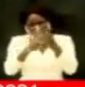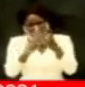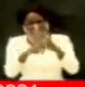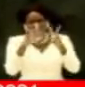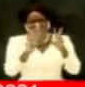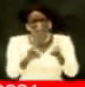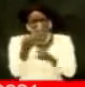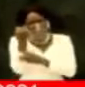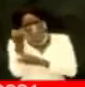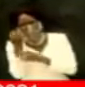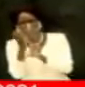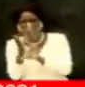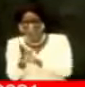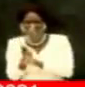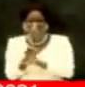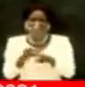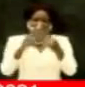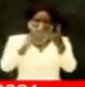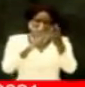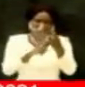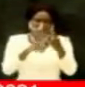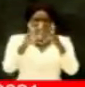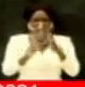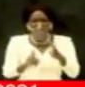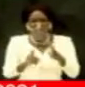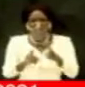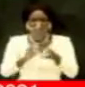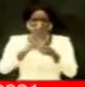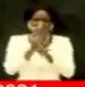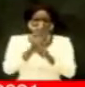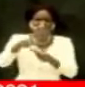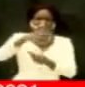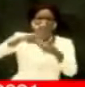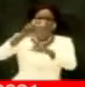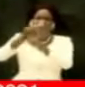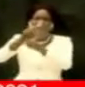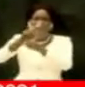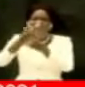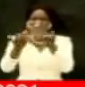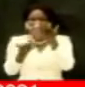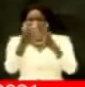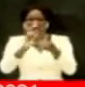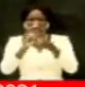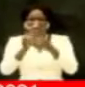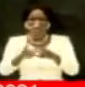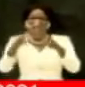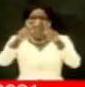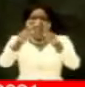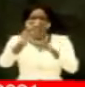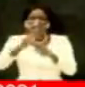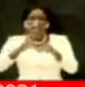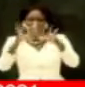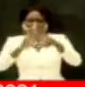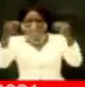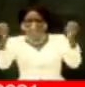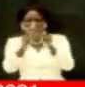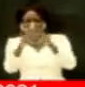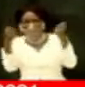ma social workers ndekuti ngati maripotazi anafunika kuti tapatse komanso achitetezo athu anafunika kuti